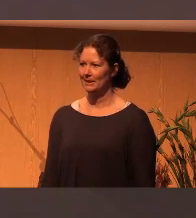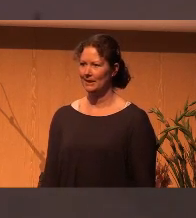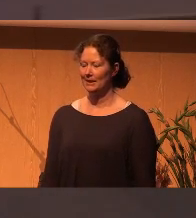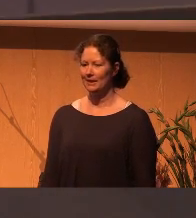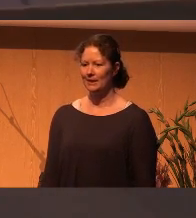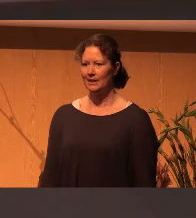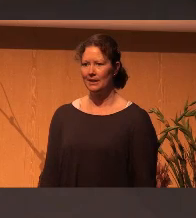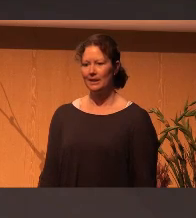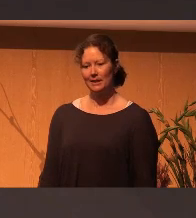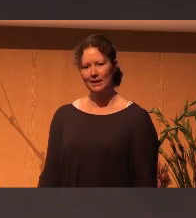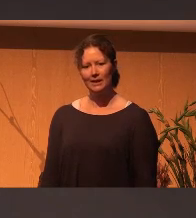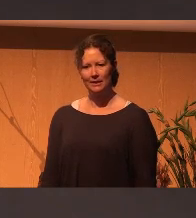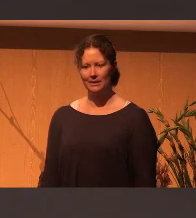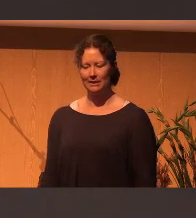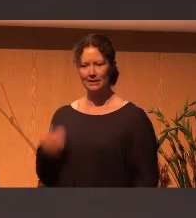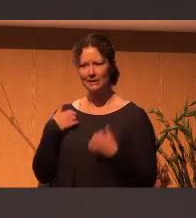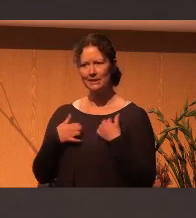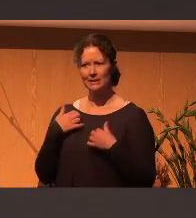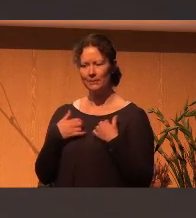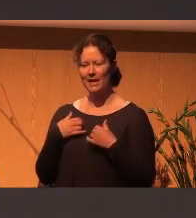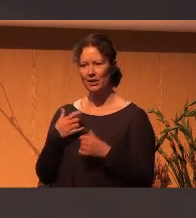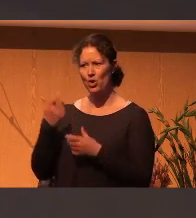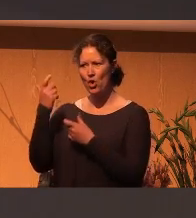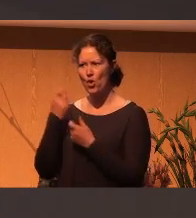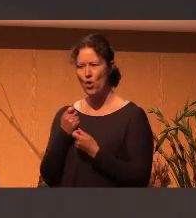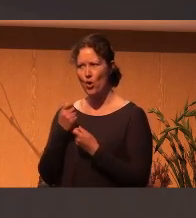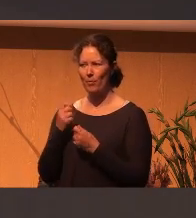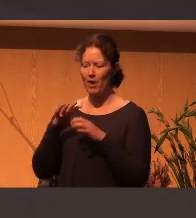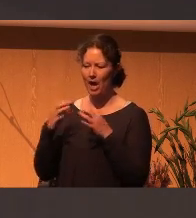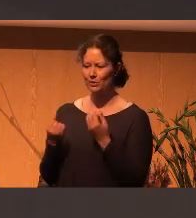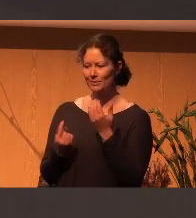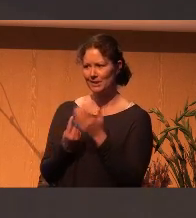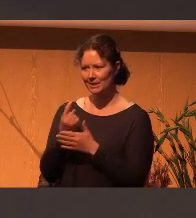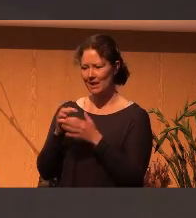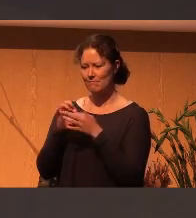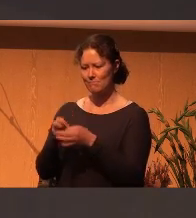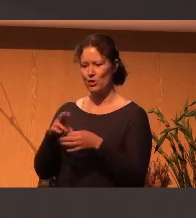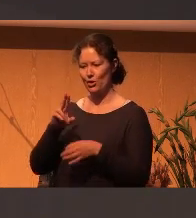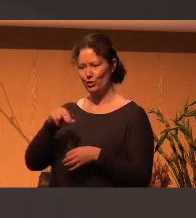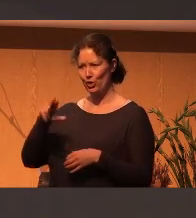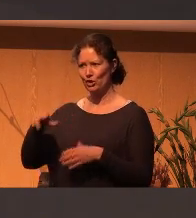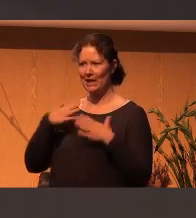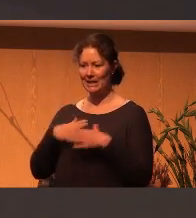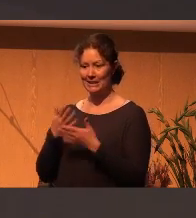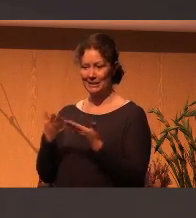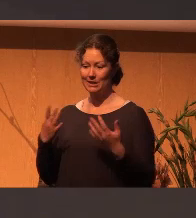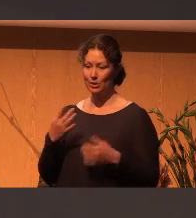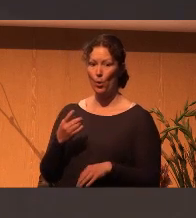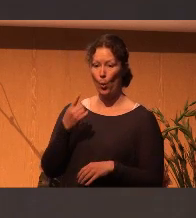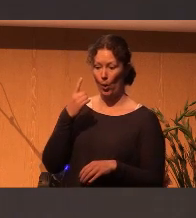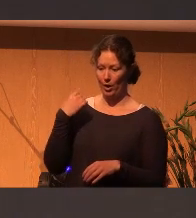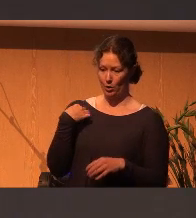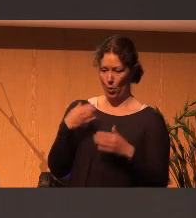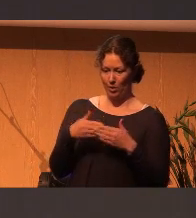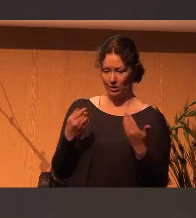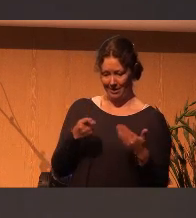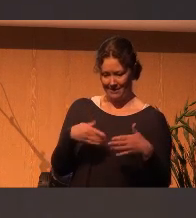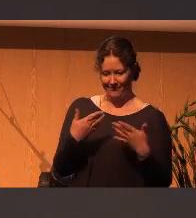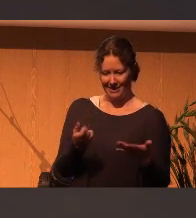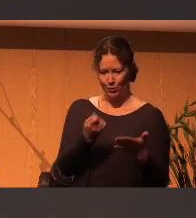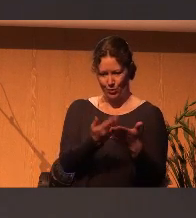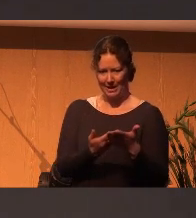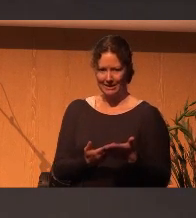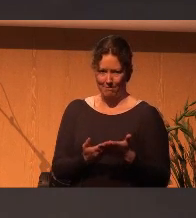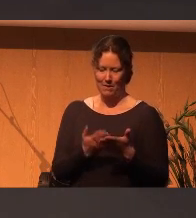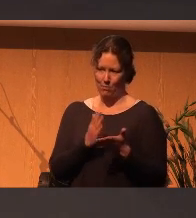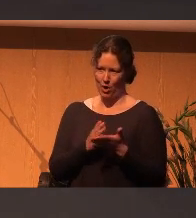Det spennende å høre om alt som skjer I norsk helsetjeneste. Og gårsdagen viste noen eksempler på